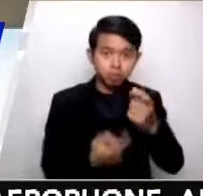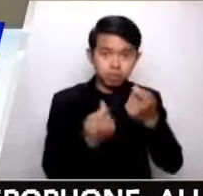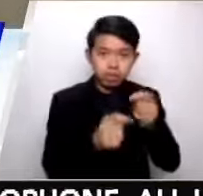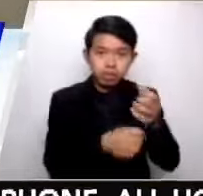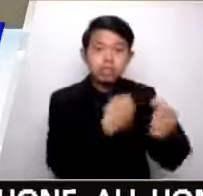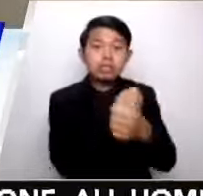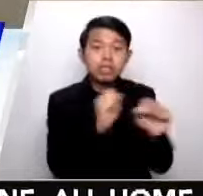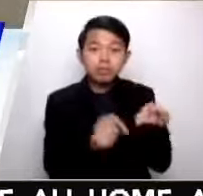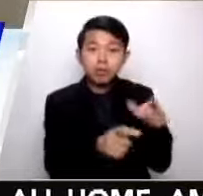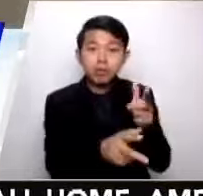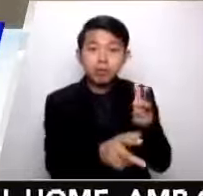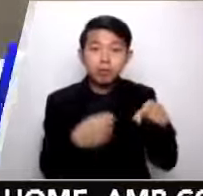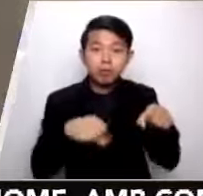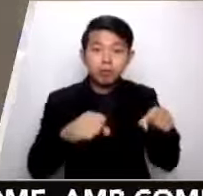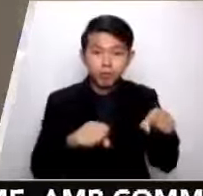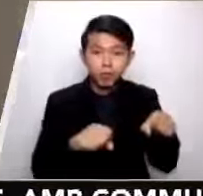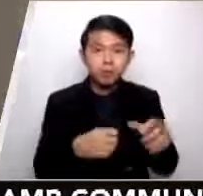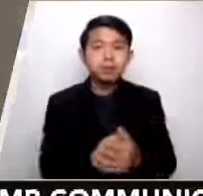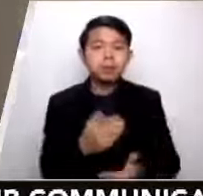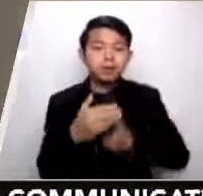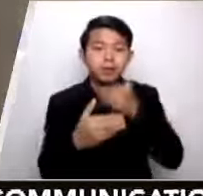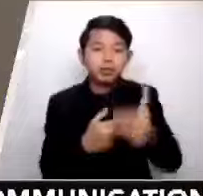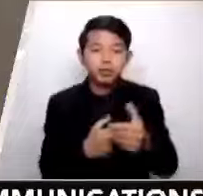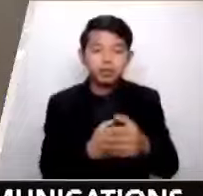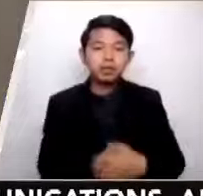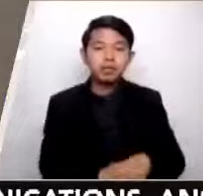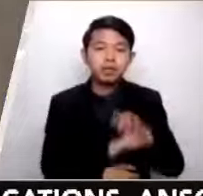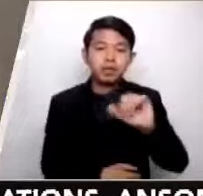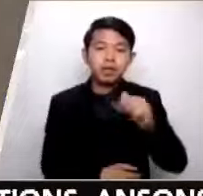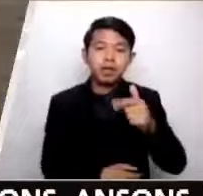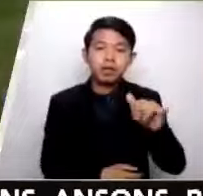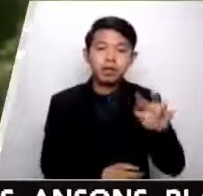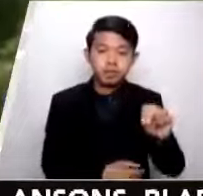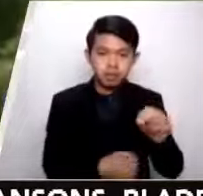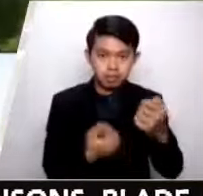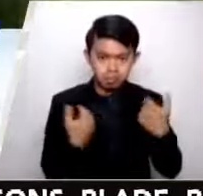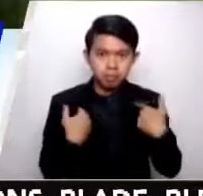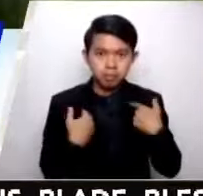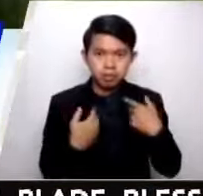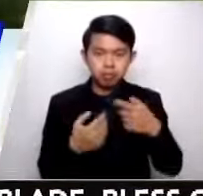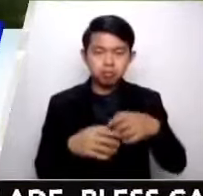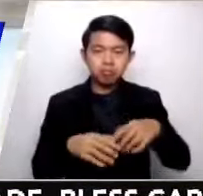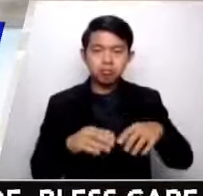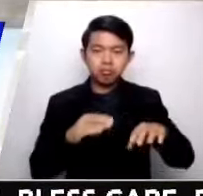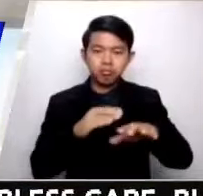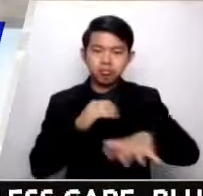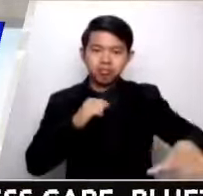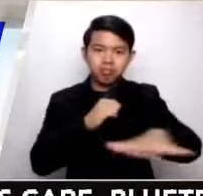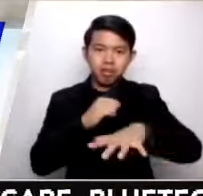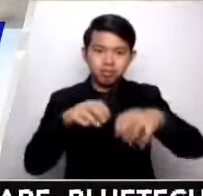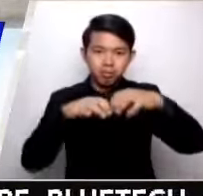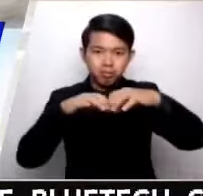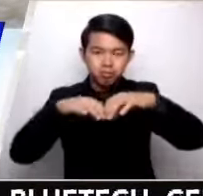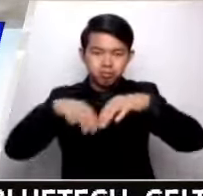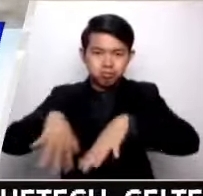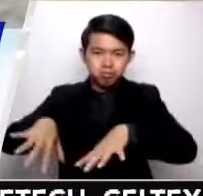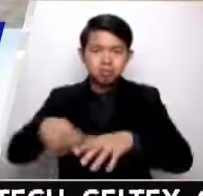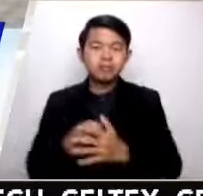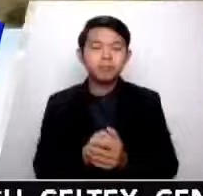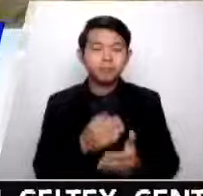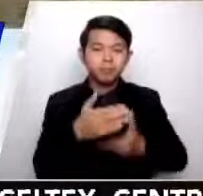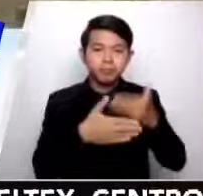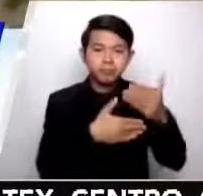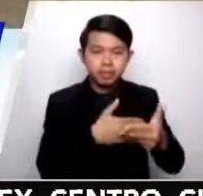Sa Amulong, Cagayan, natibag ang lupa malapit sa isang bahay. Sa Tuguegarao City, 32 barangay ang